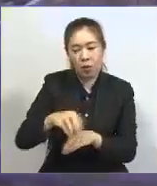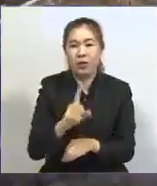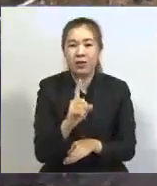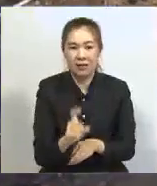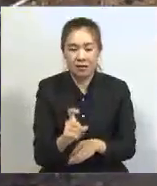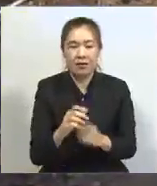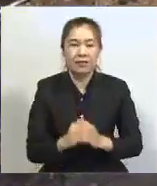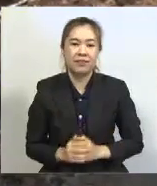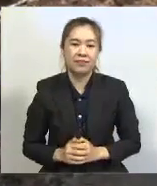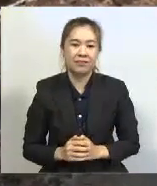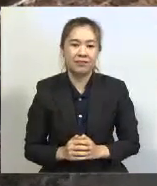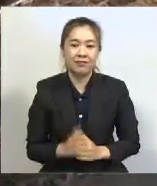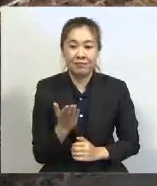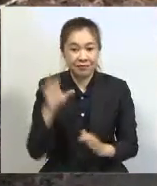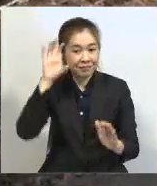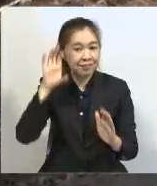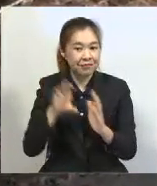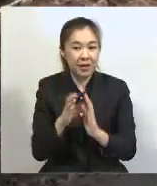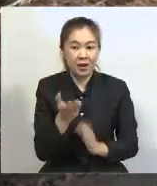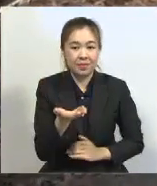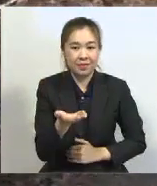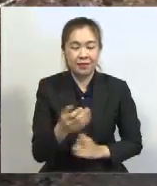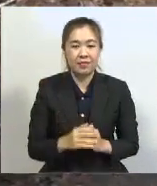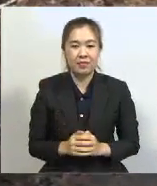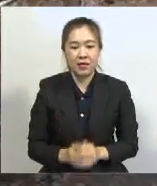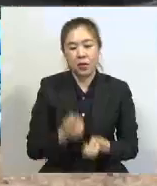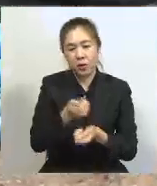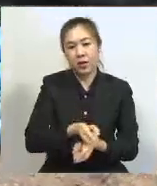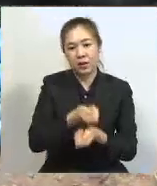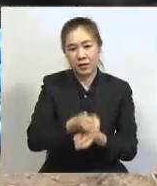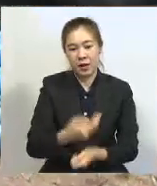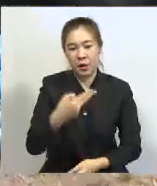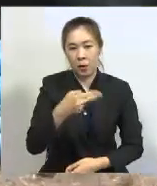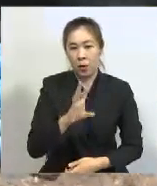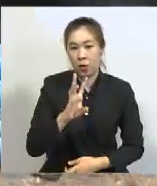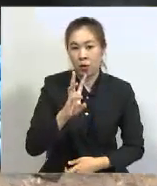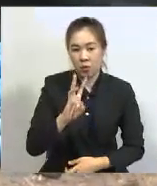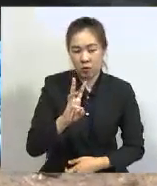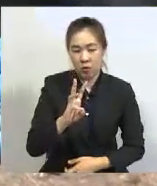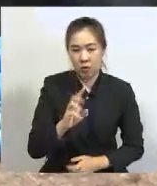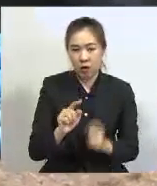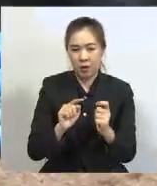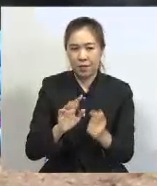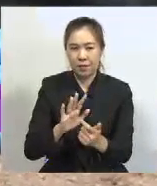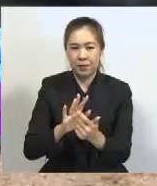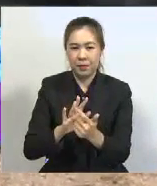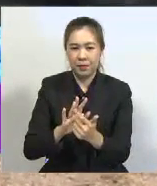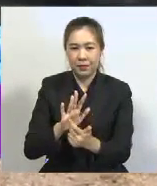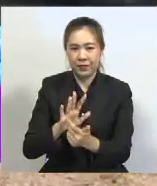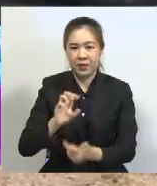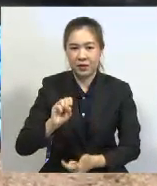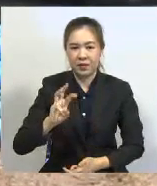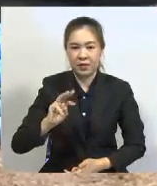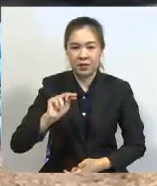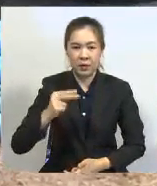ไปดูพื้นที่บริเวณไร่อ้อยนะคะนี่ค่ะพื้นที่นี้เป็นของเกษตรกรในพื้นที่หมู่6ตำบลศรีพรานอำเภอแสวงหาจังหวัดอ่าง